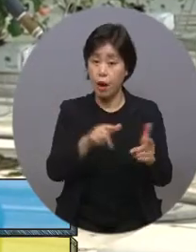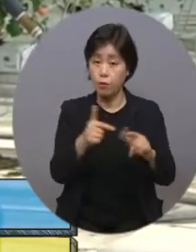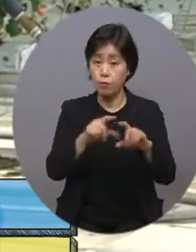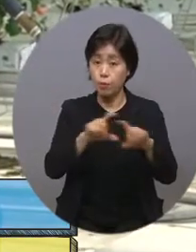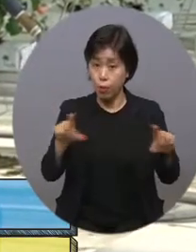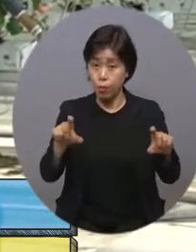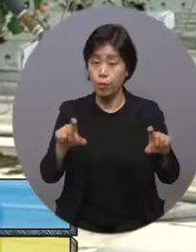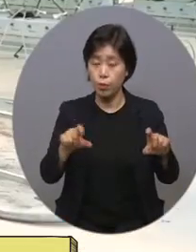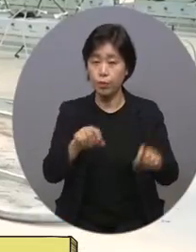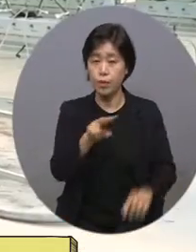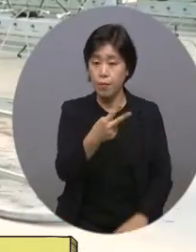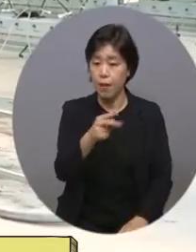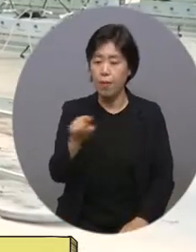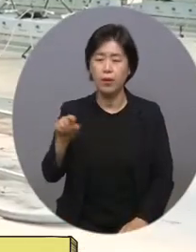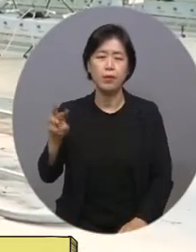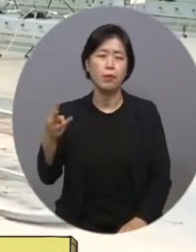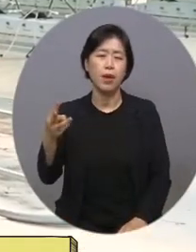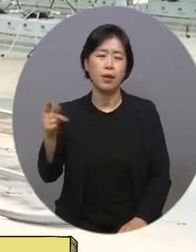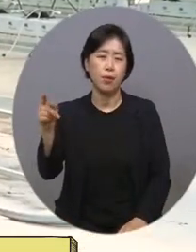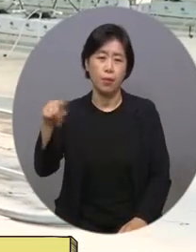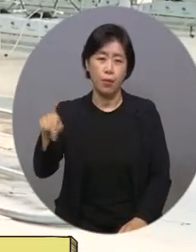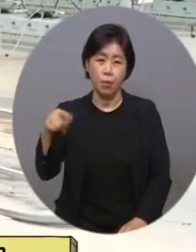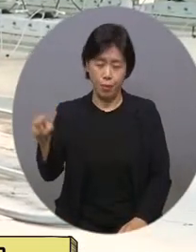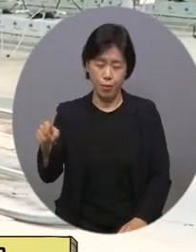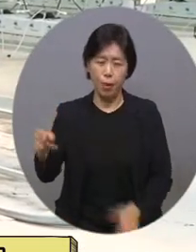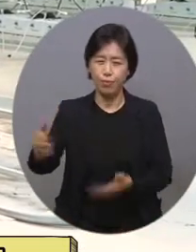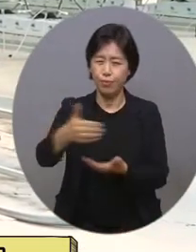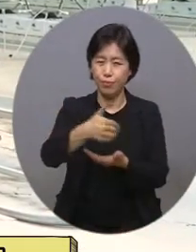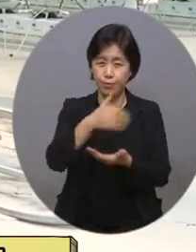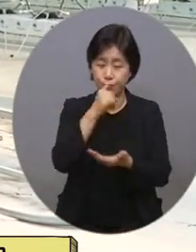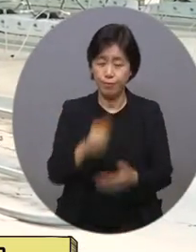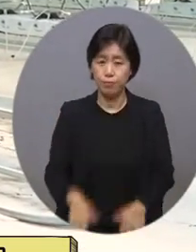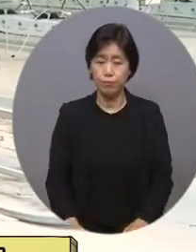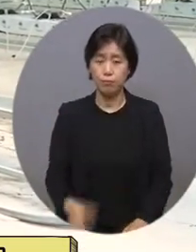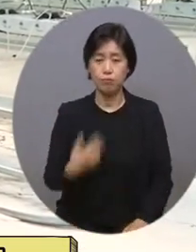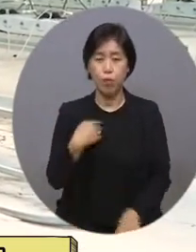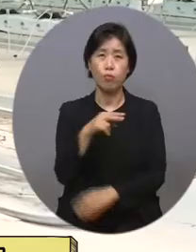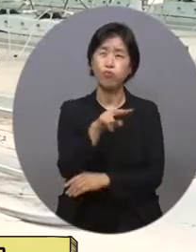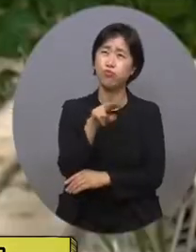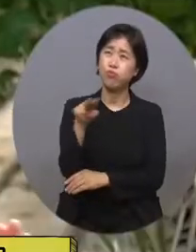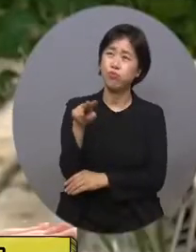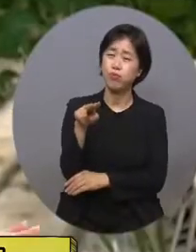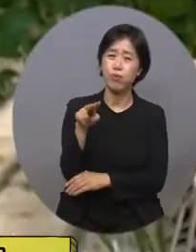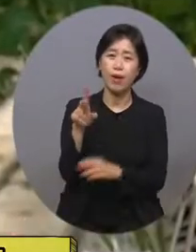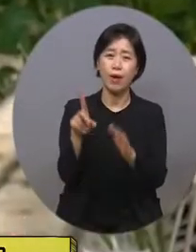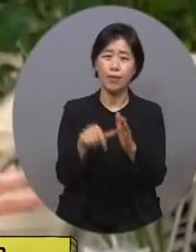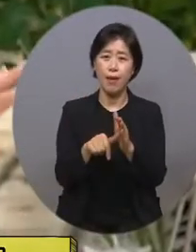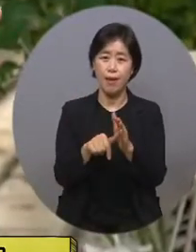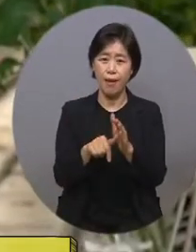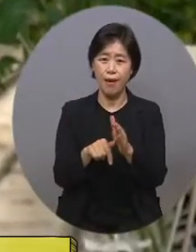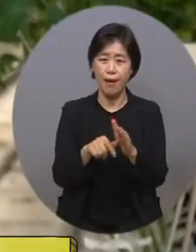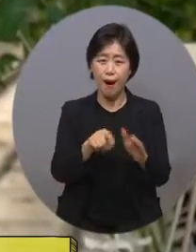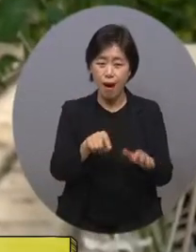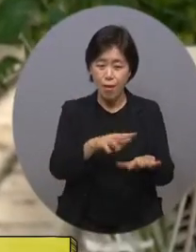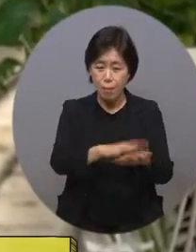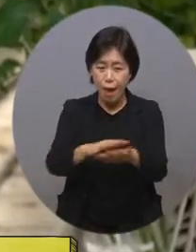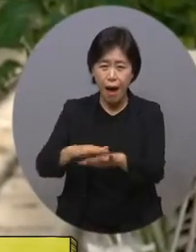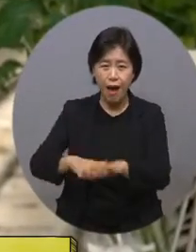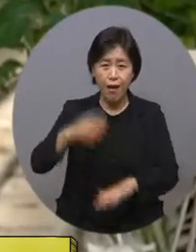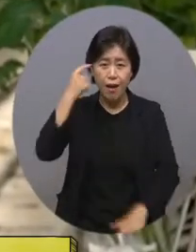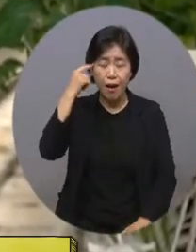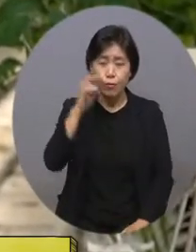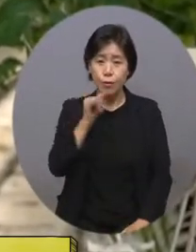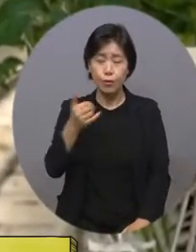정도를 생산하고 있습니다. 하루에? 예. 근데 제가 보기에는 저는 솔직히 이렇게 온실에 들어오면은 막 예. 밭이 있고 이럴 줄 알았어요.